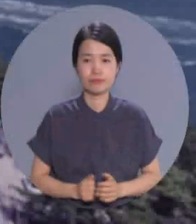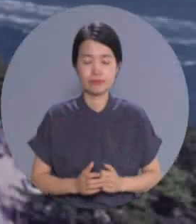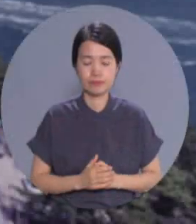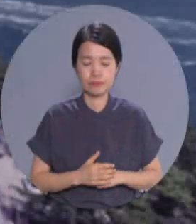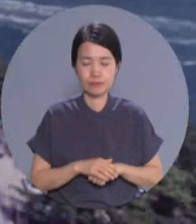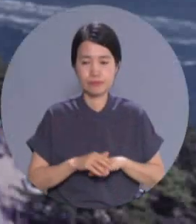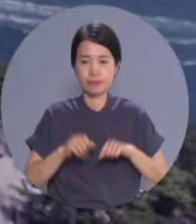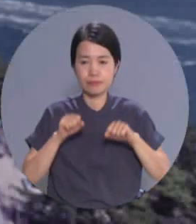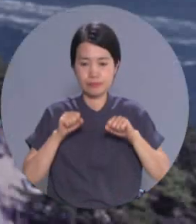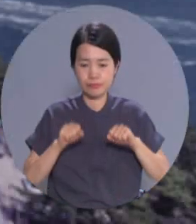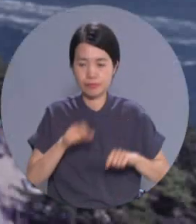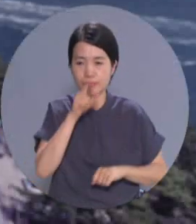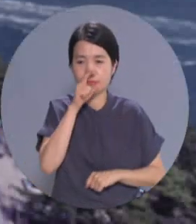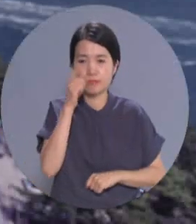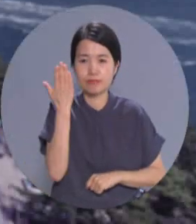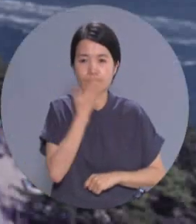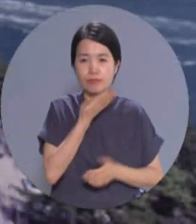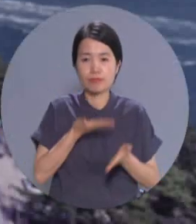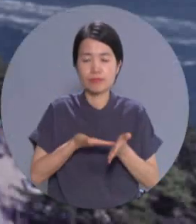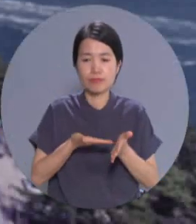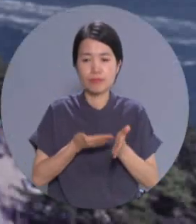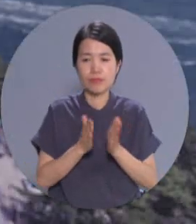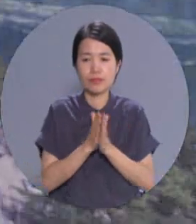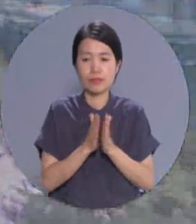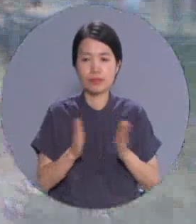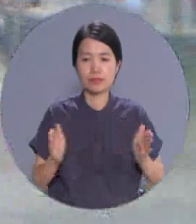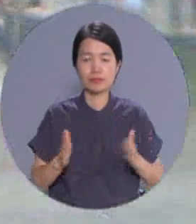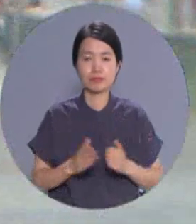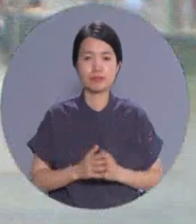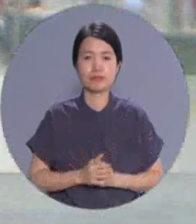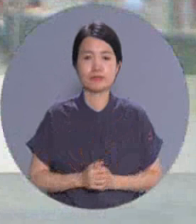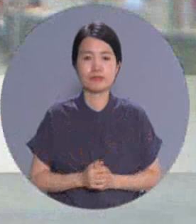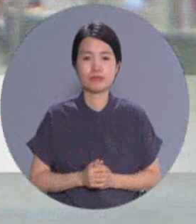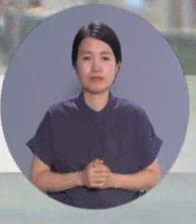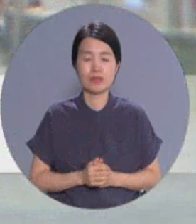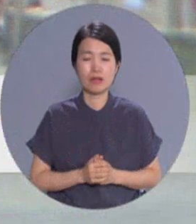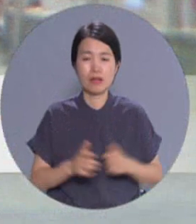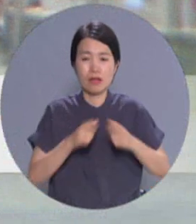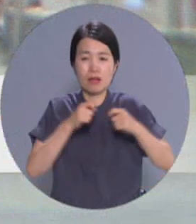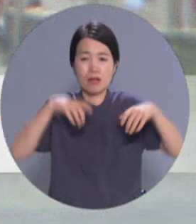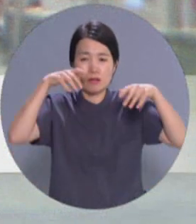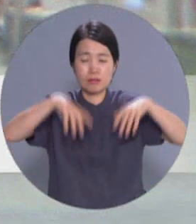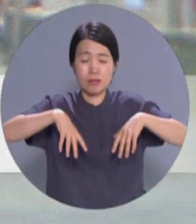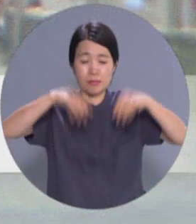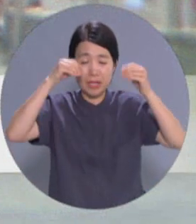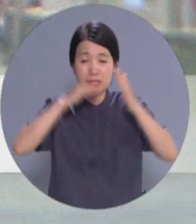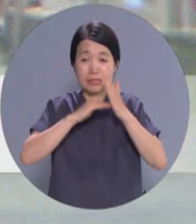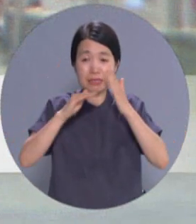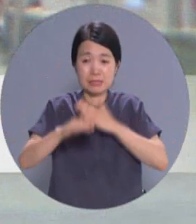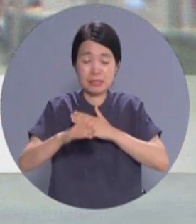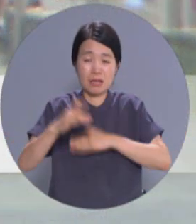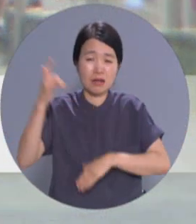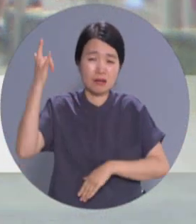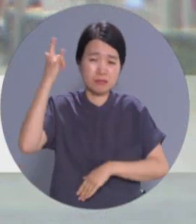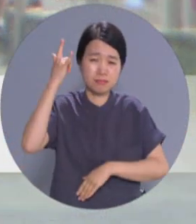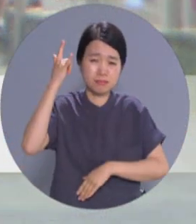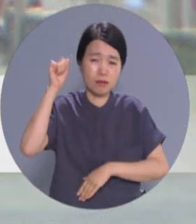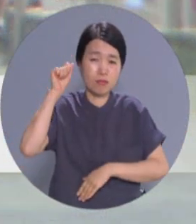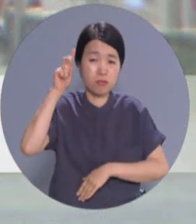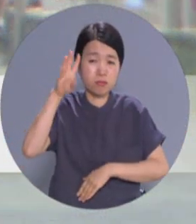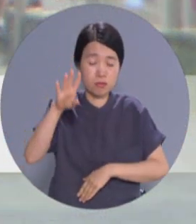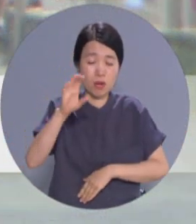여러분 안녕하십니까 여수 MBC 뉴스데스크입니다 장마가 끝나자마자 연일 폭염이 이어지면서 광주